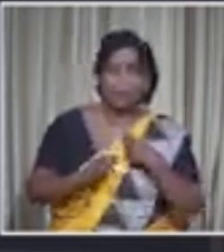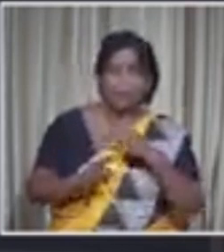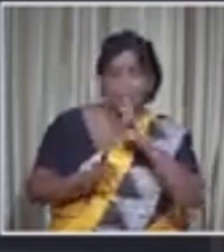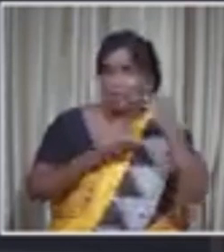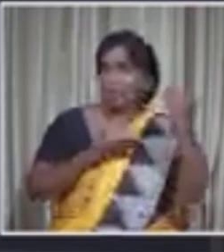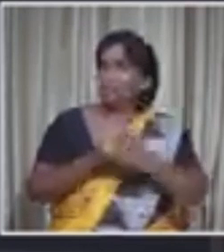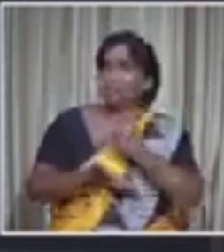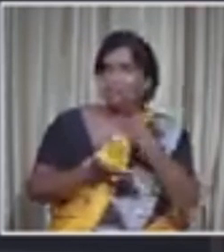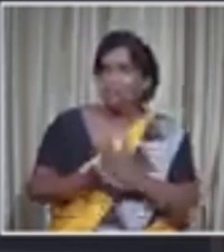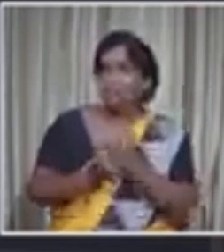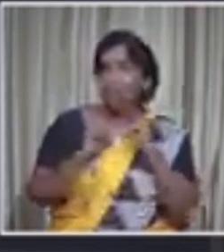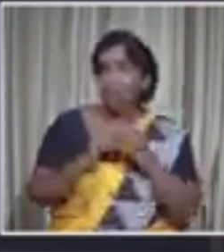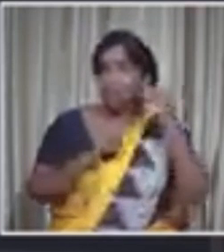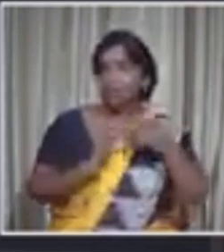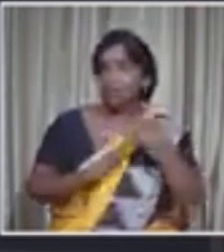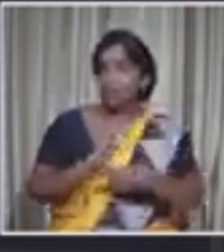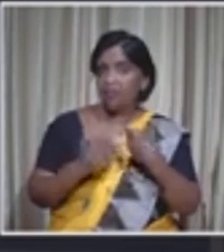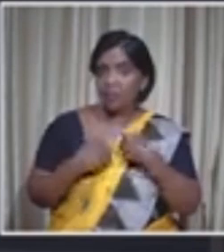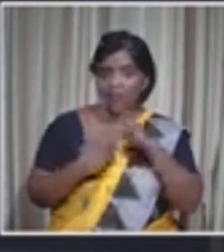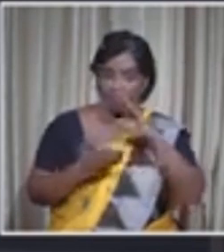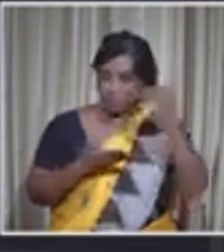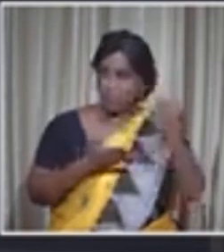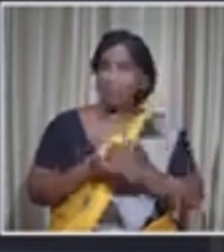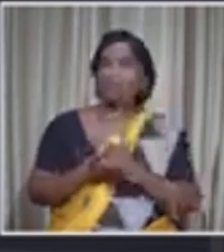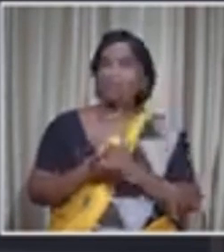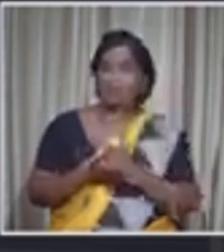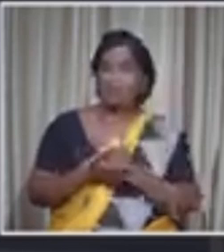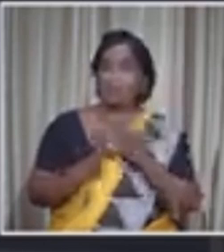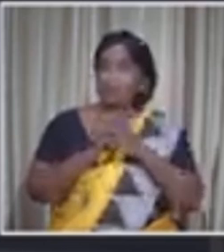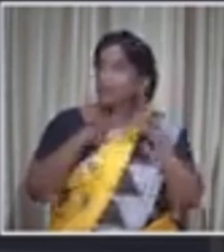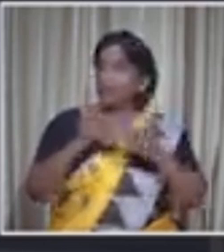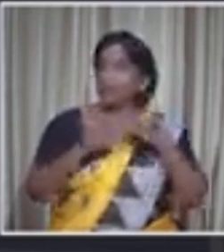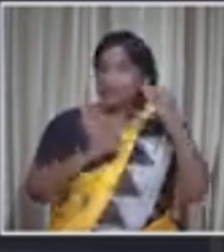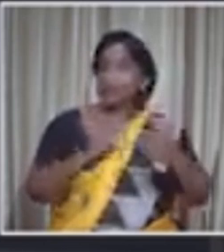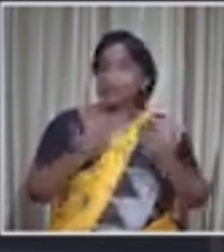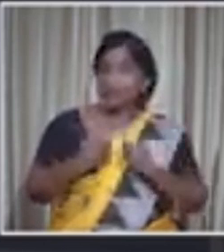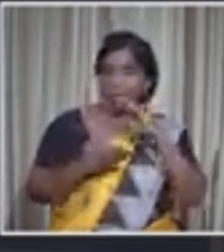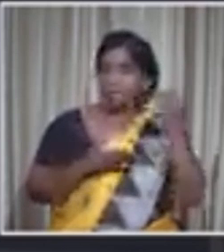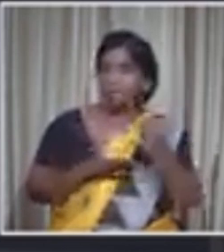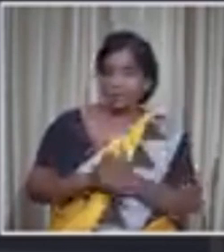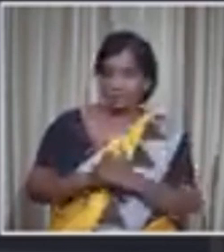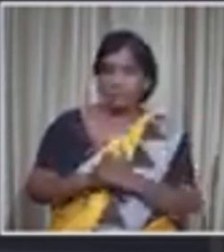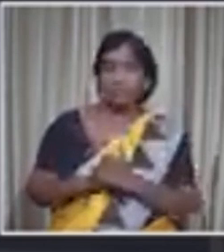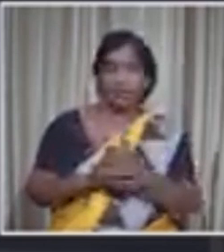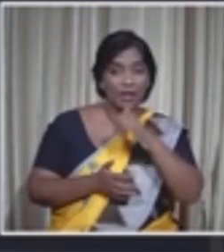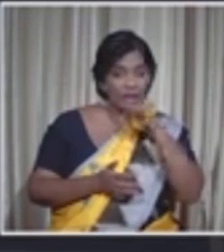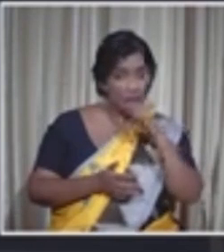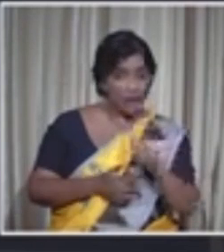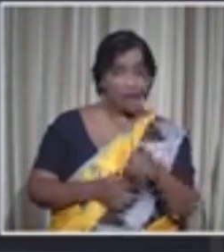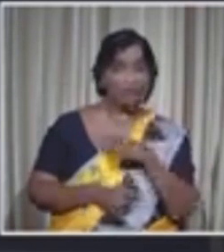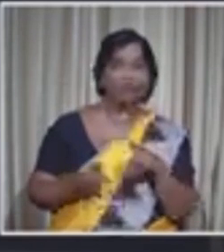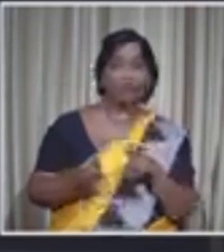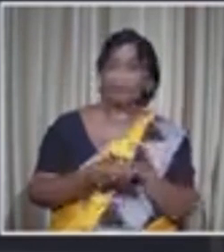நாட்டிலே இன்னும் எத்தனை காலம் தான் ஏமாற்றுவார் இந்த நாட்டிலே சத்தியம் தவறாத உத்தமன் போலவே நடிக்கிறார் சத்தியம் தவறாத